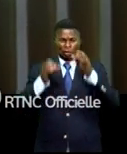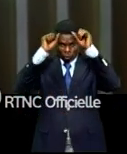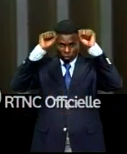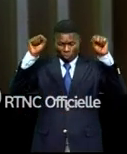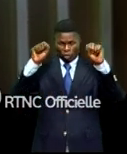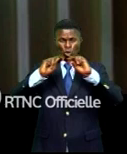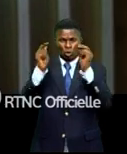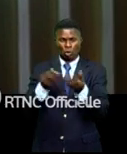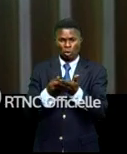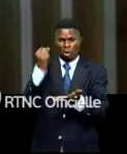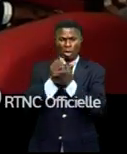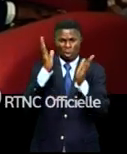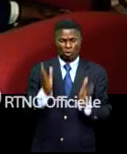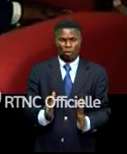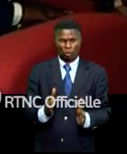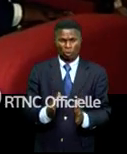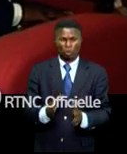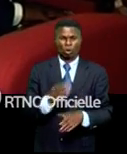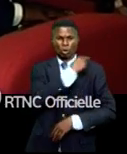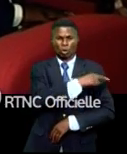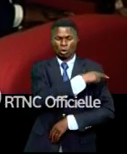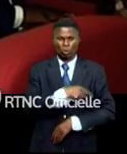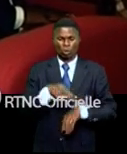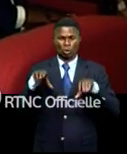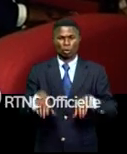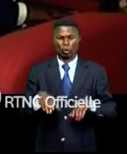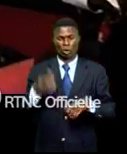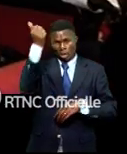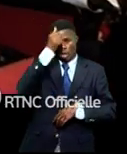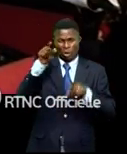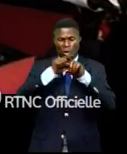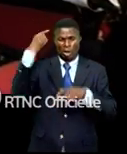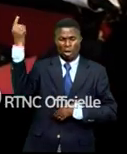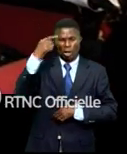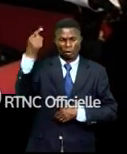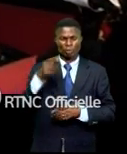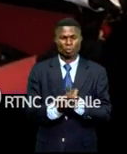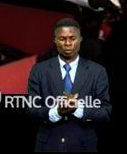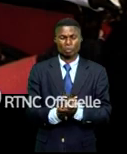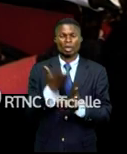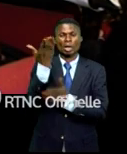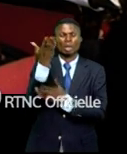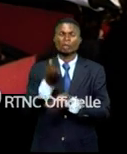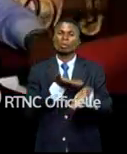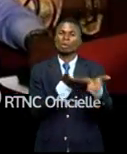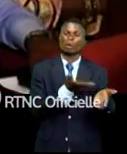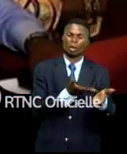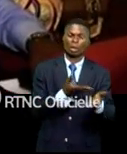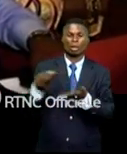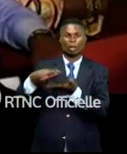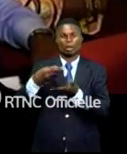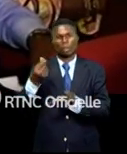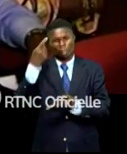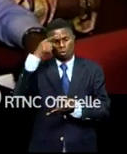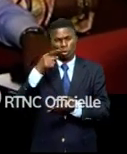de l'ASF et ambassadrice de la Croix-Rouge RDC pour l'Afrique et le monde, de lancer un SOS par un appel de fonds en